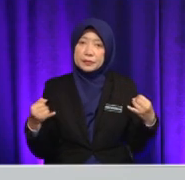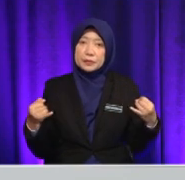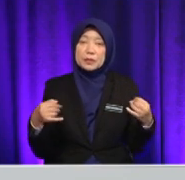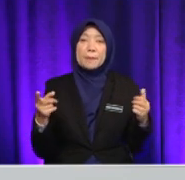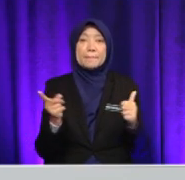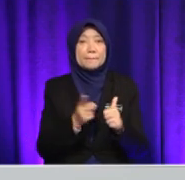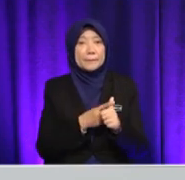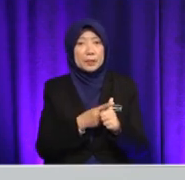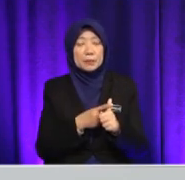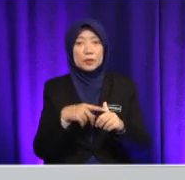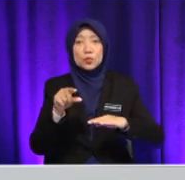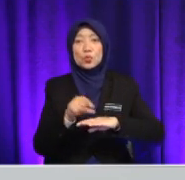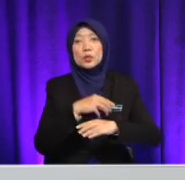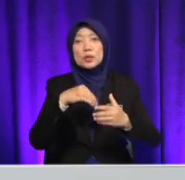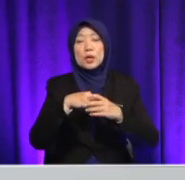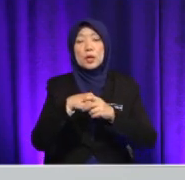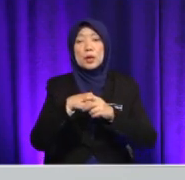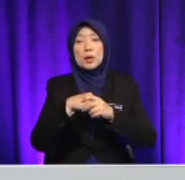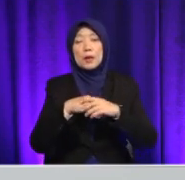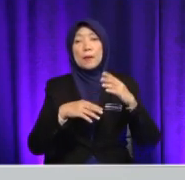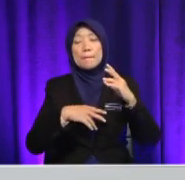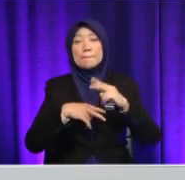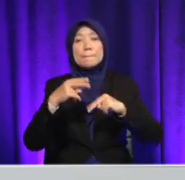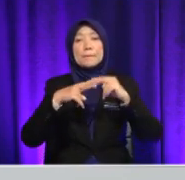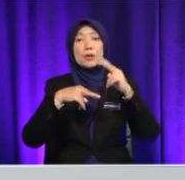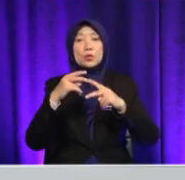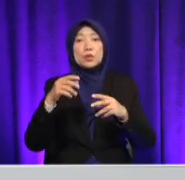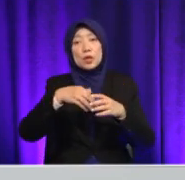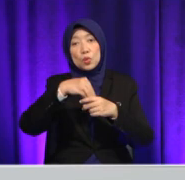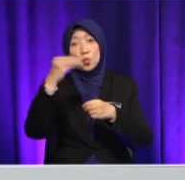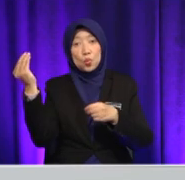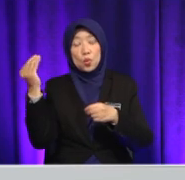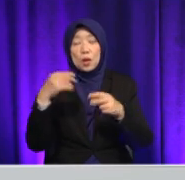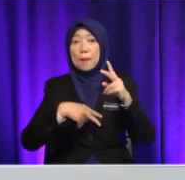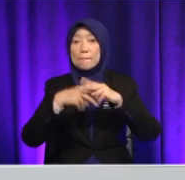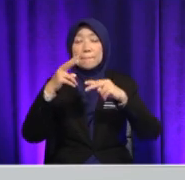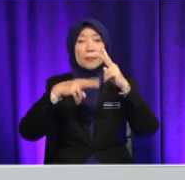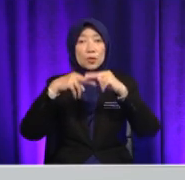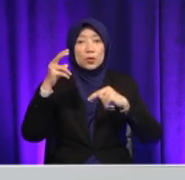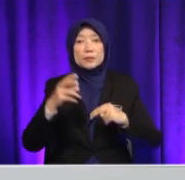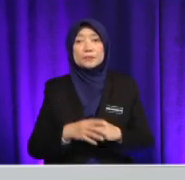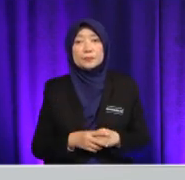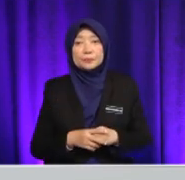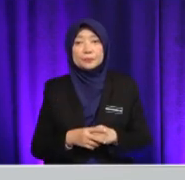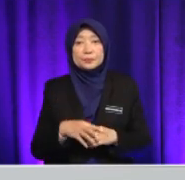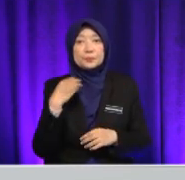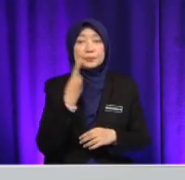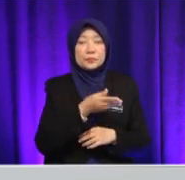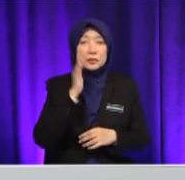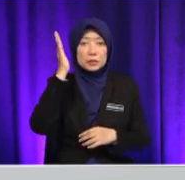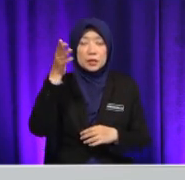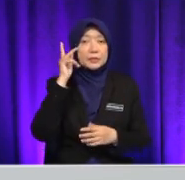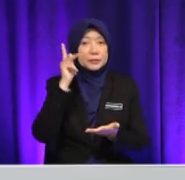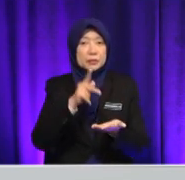yang digunakan dalam bangunan dan juga yang kedua di luar bangunan Oke kemudian kita terkena